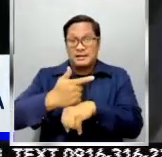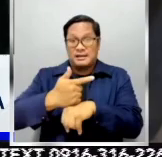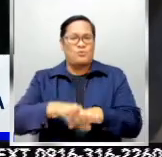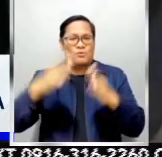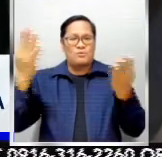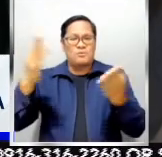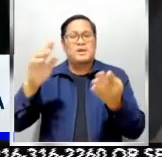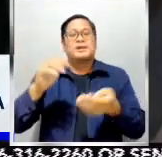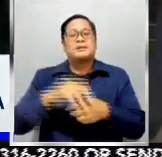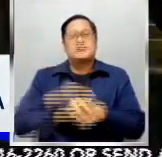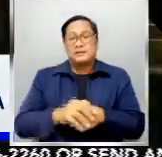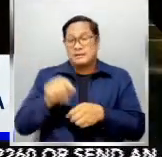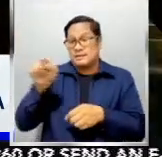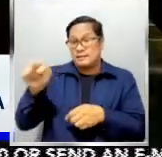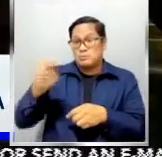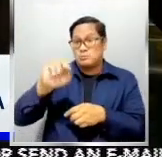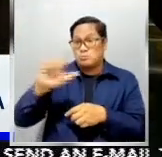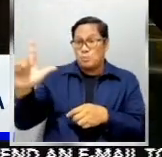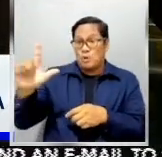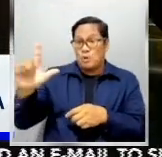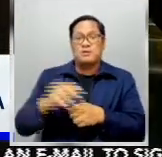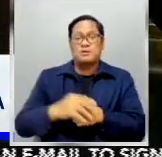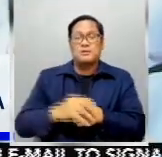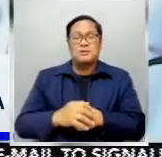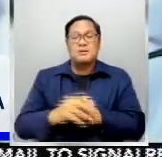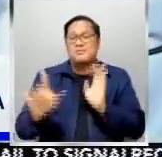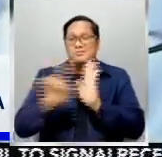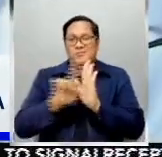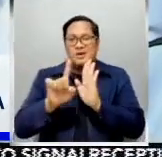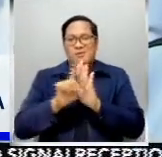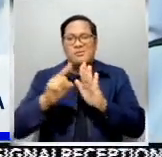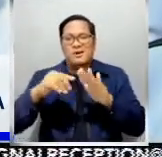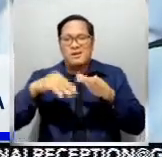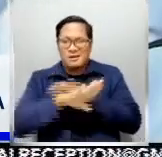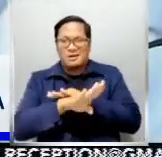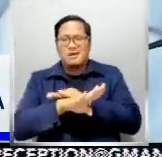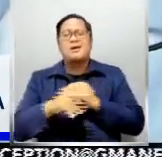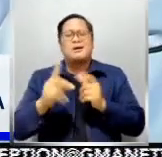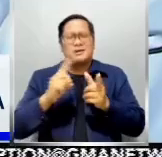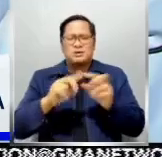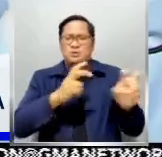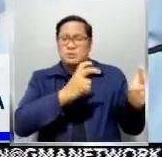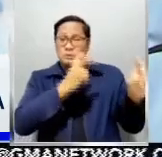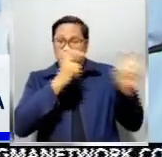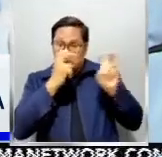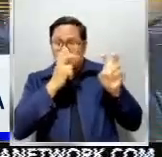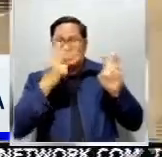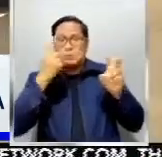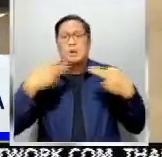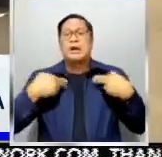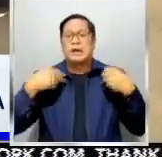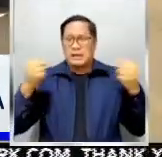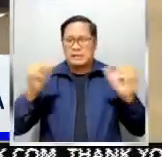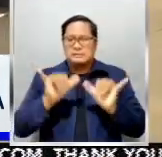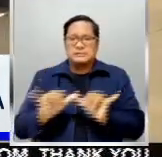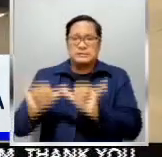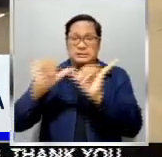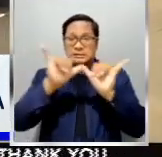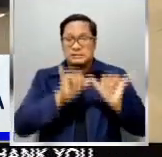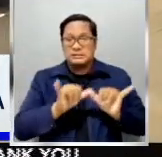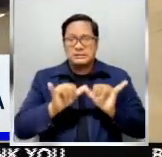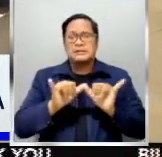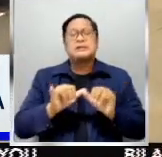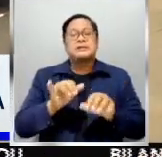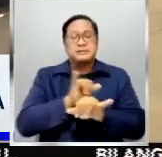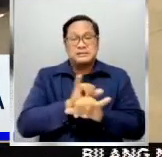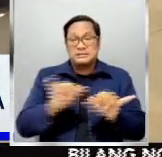isang mall ngayong araw. Bawal ang mga walk-in at mahigpit na ipinatutupad ang mga health protocol. Maluwag din sa amphitheater